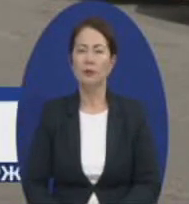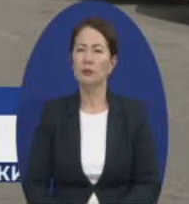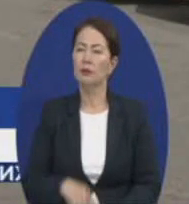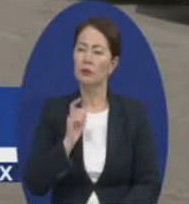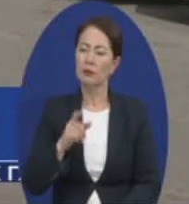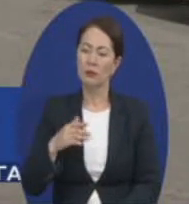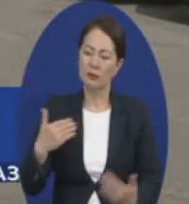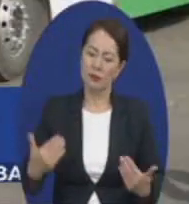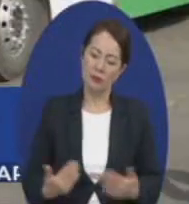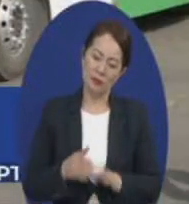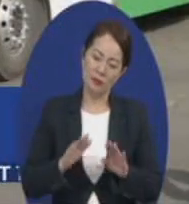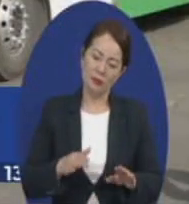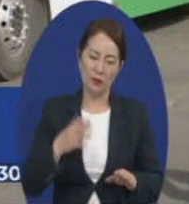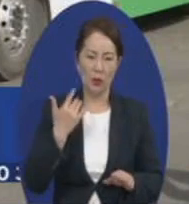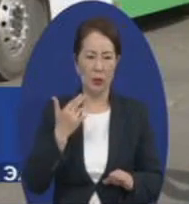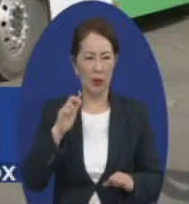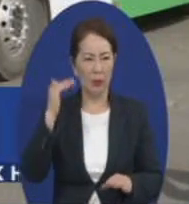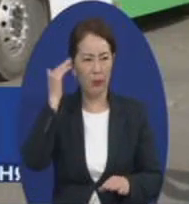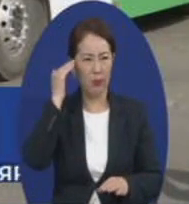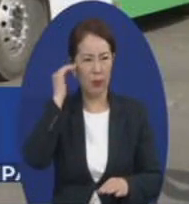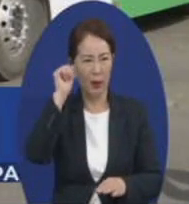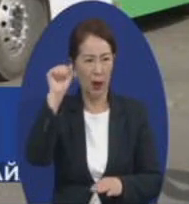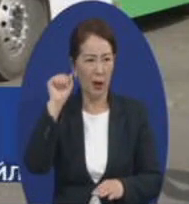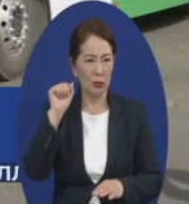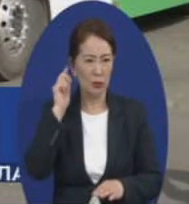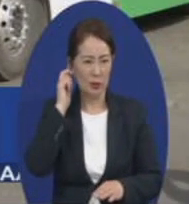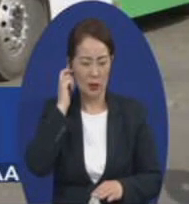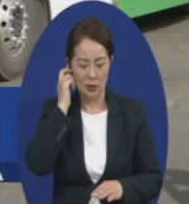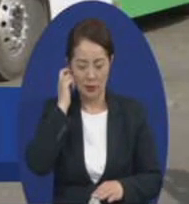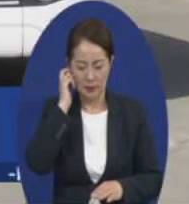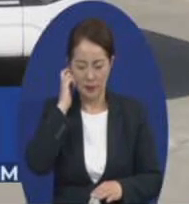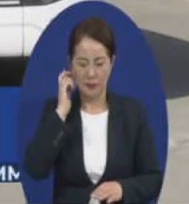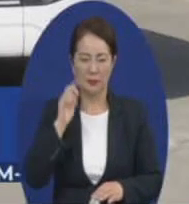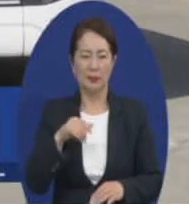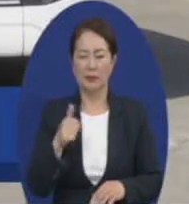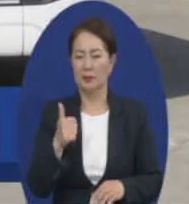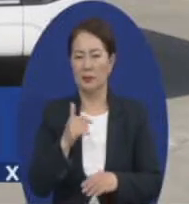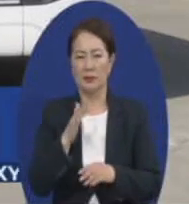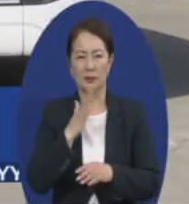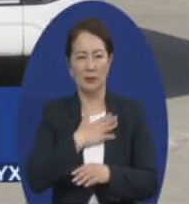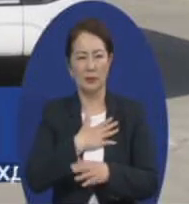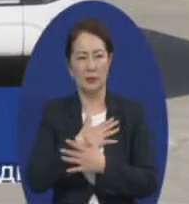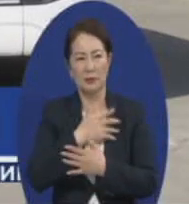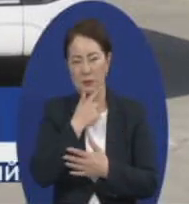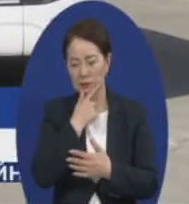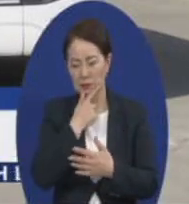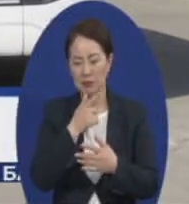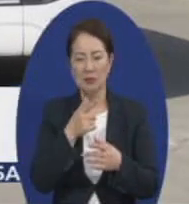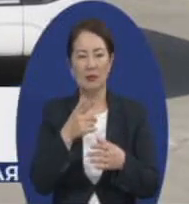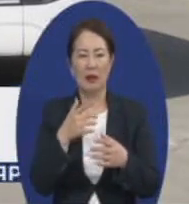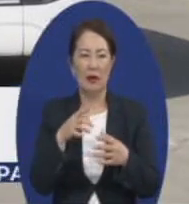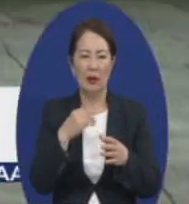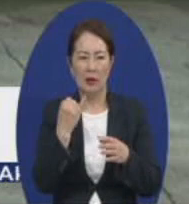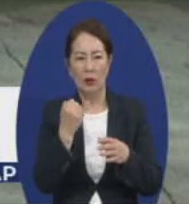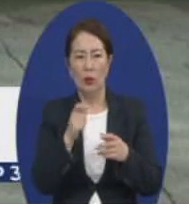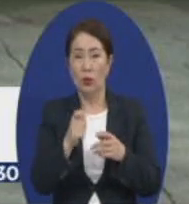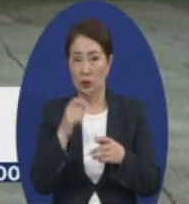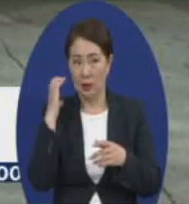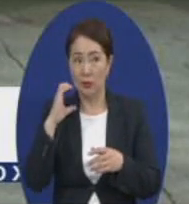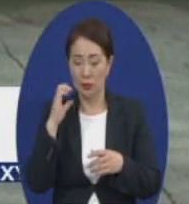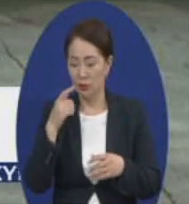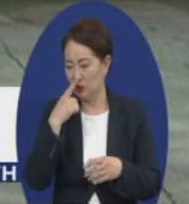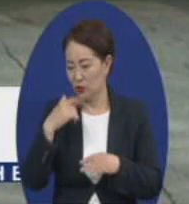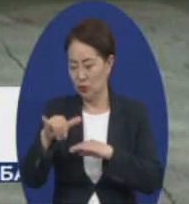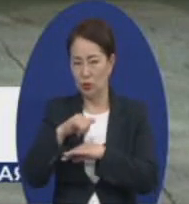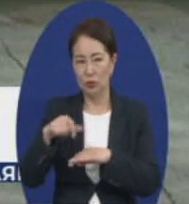Хуамын тал илүү наж төрдөг нийслэл хотын тулгымцаа асуудлын нэг бол яхааргүй тогтох муутай ашиглалтын хугацаанд өчгсөн автобуснууд байсан. Тэгвэл бүгд